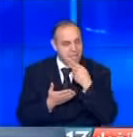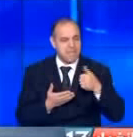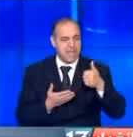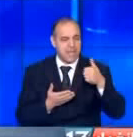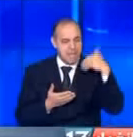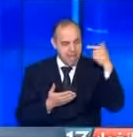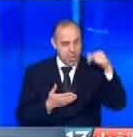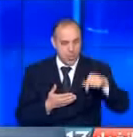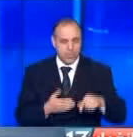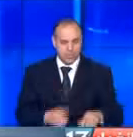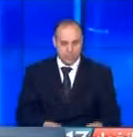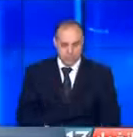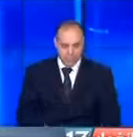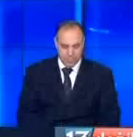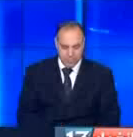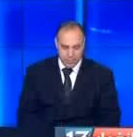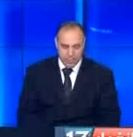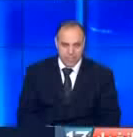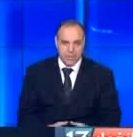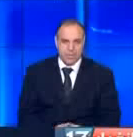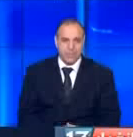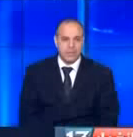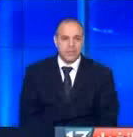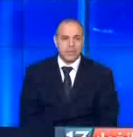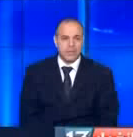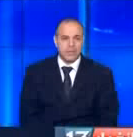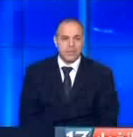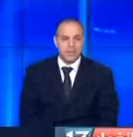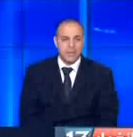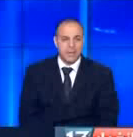لأنه كانت لدينا فرصة لكن لم نستثمرها.